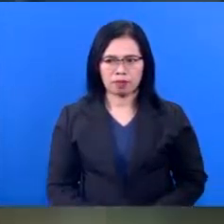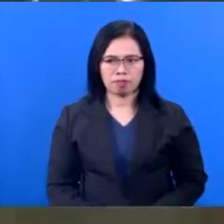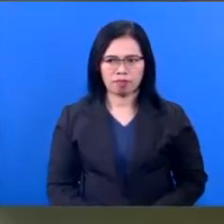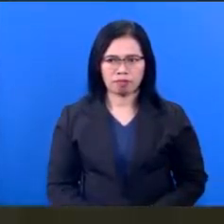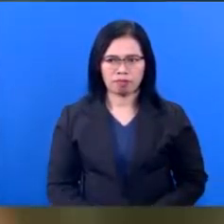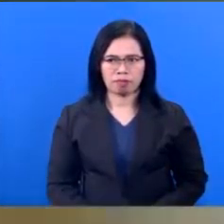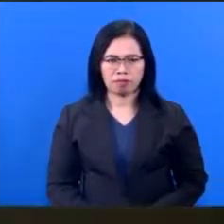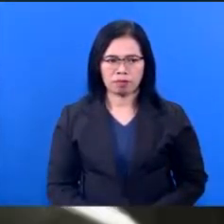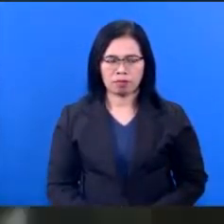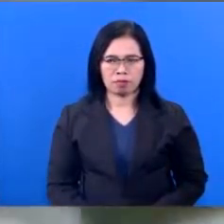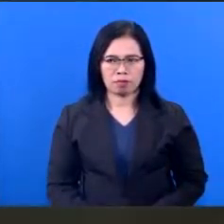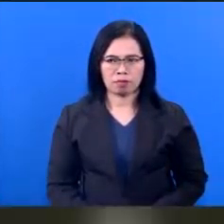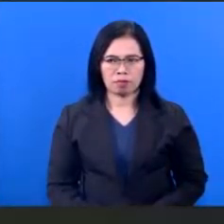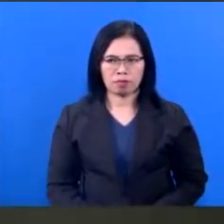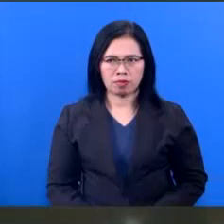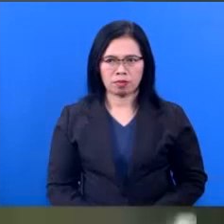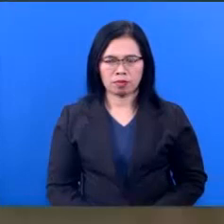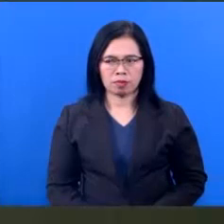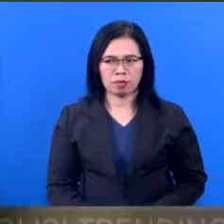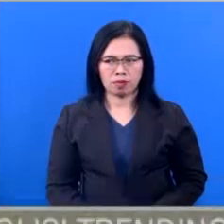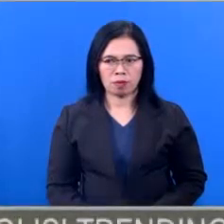Putar balik, putar balik.